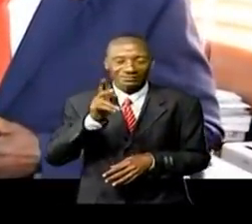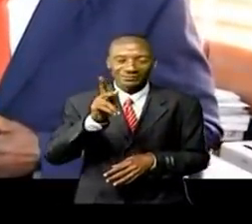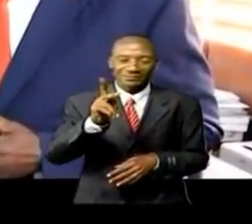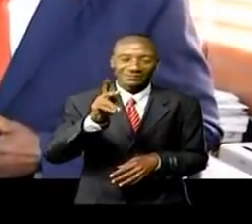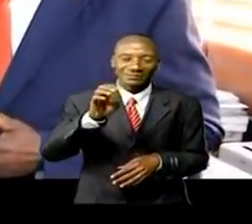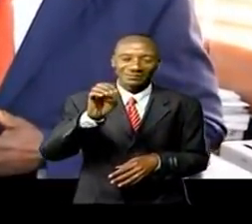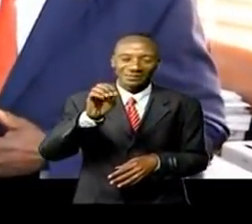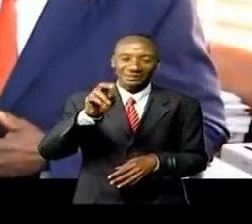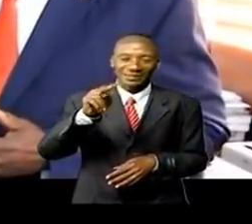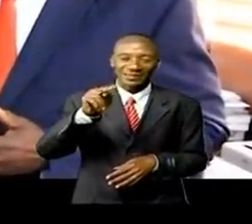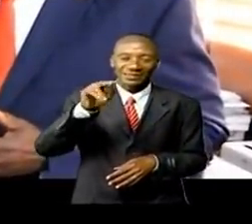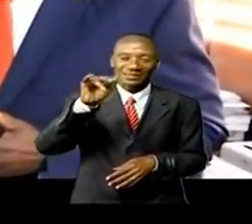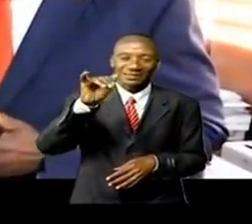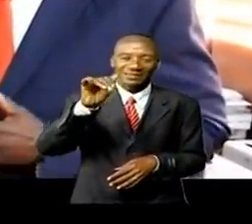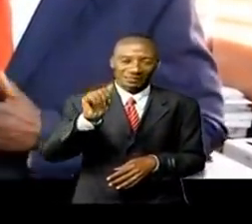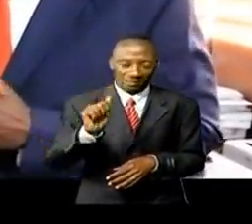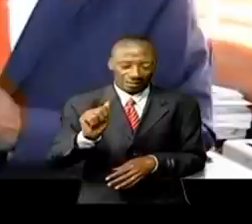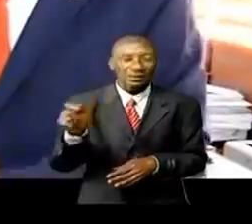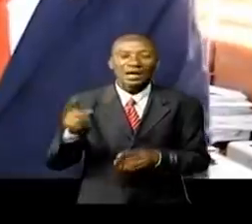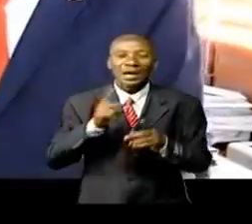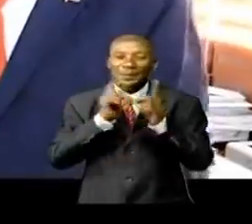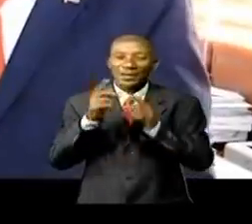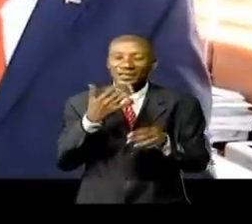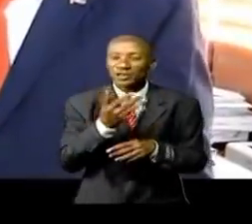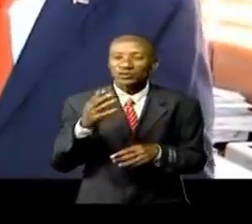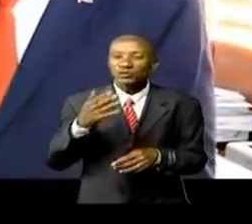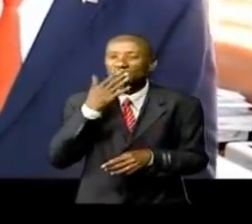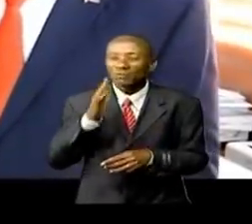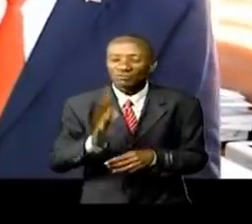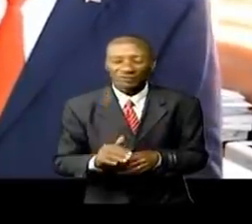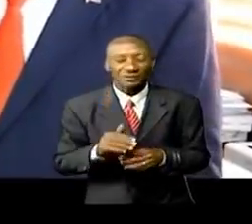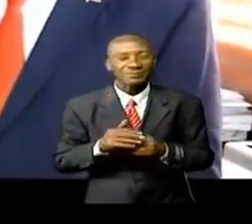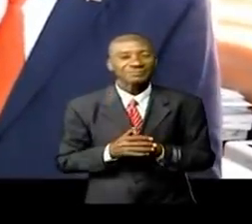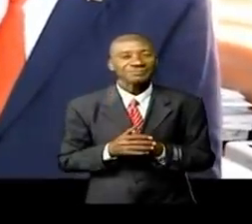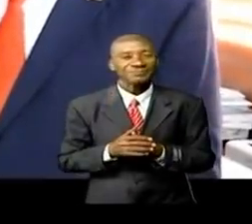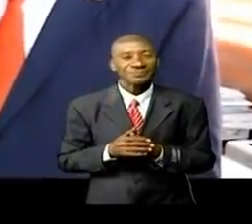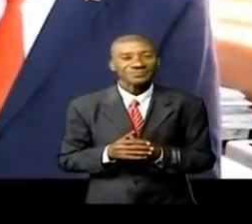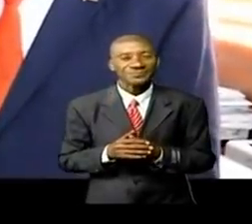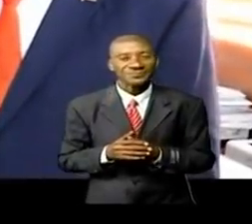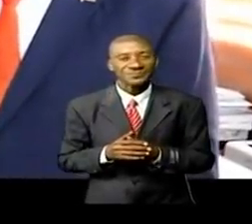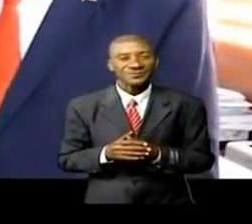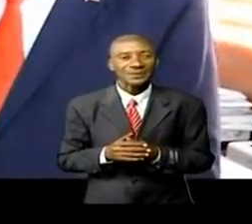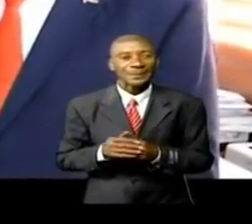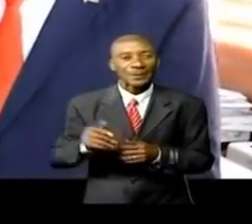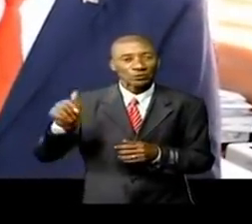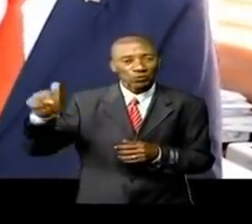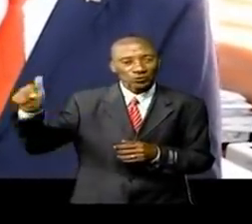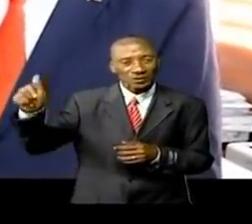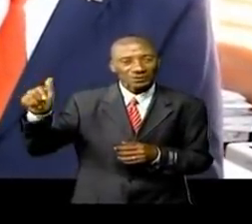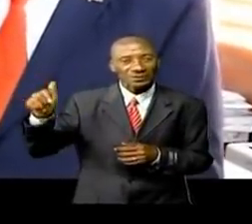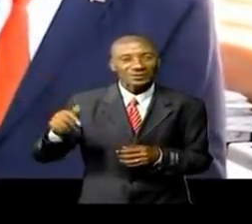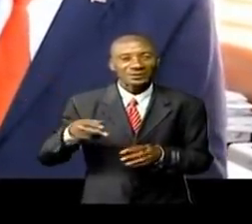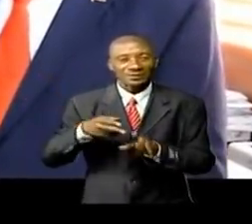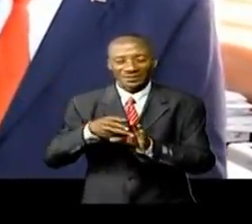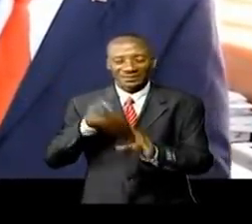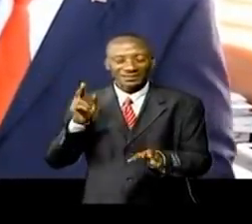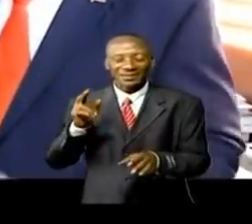Alors, il faut noter que le vice-président du Kenya a normalement quitté le gouvernement il y a